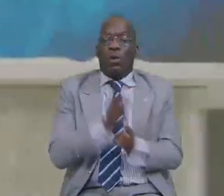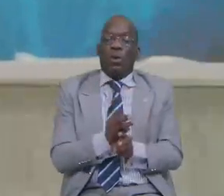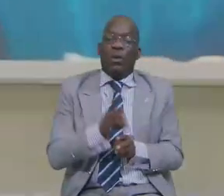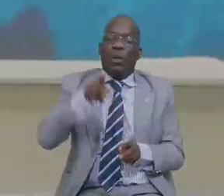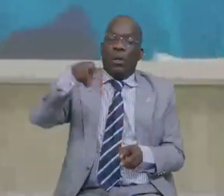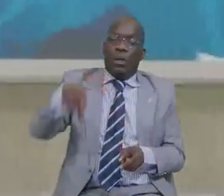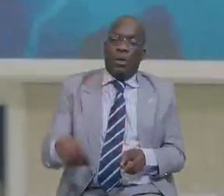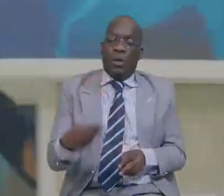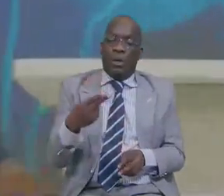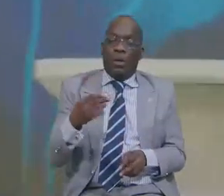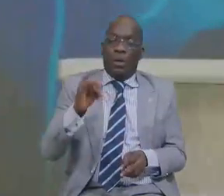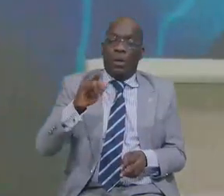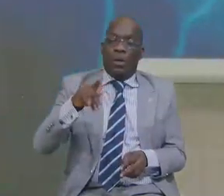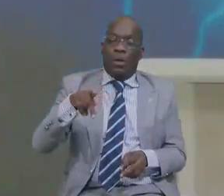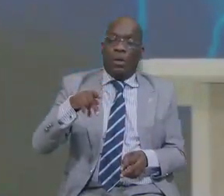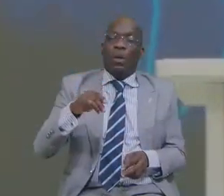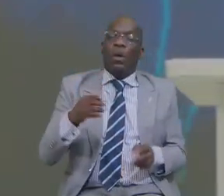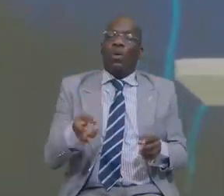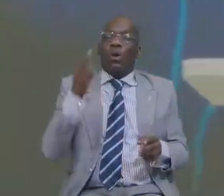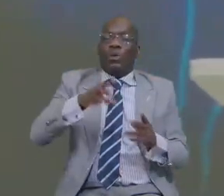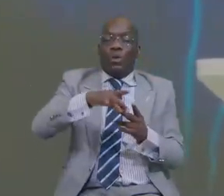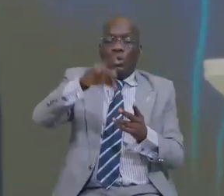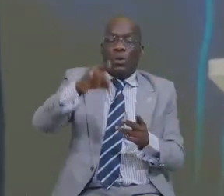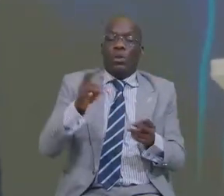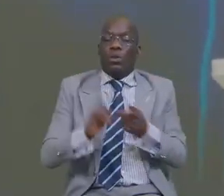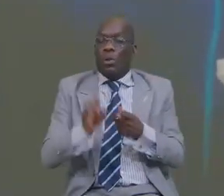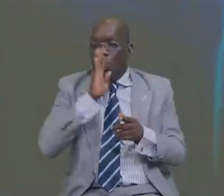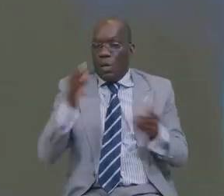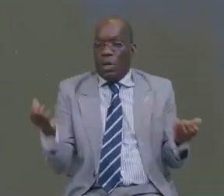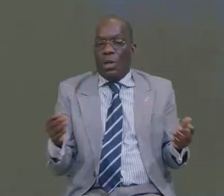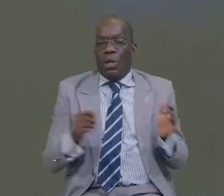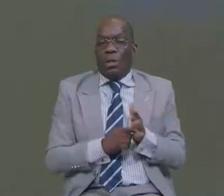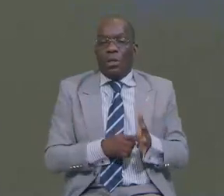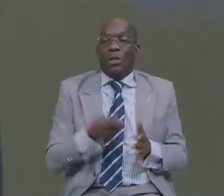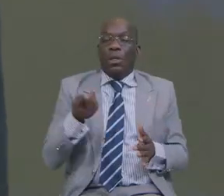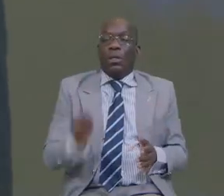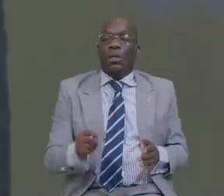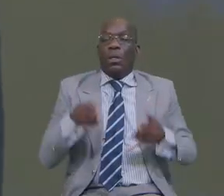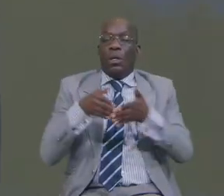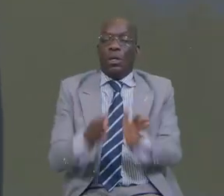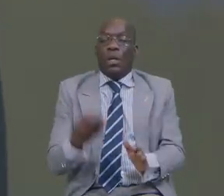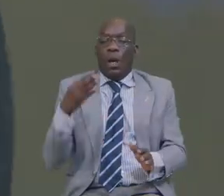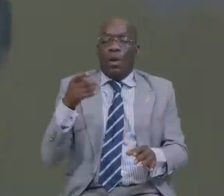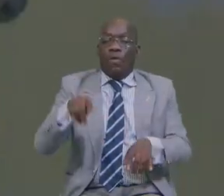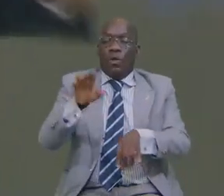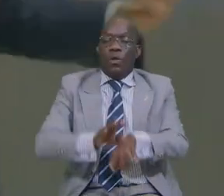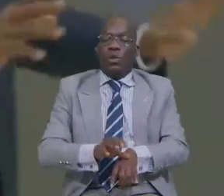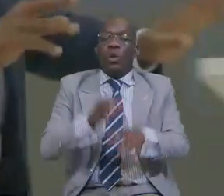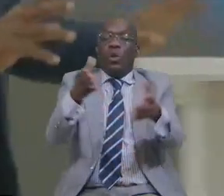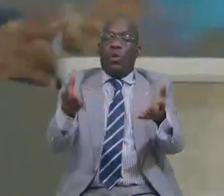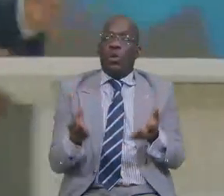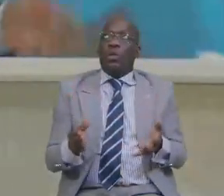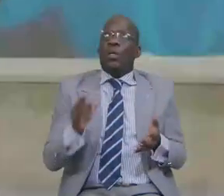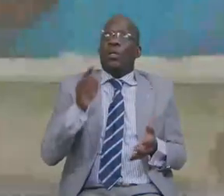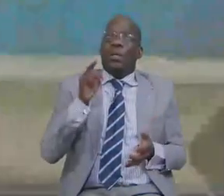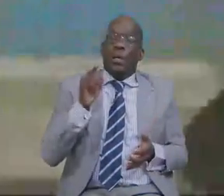Philippe était choisi pour être ceci. Et le leadership de l'Église espérait qu'il soit